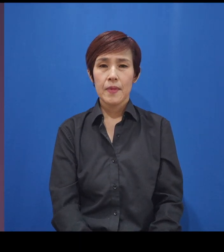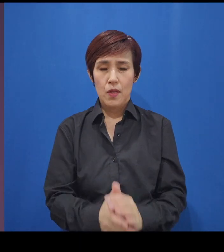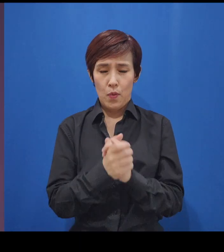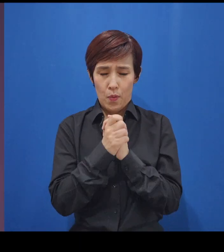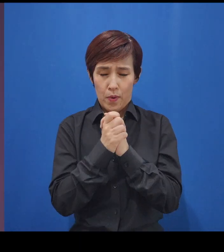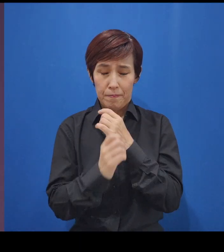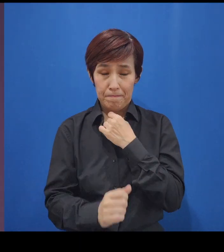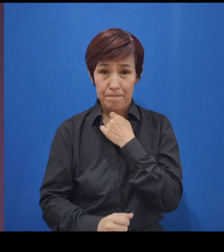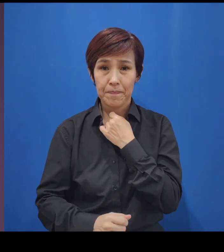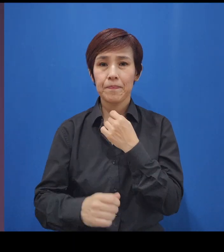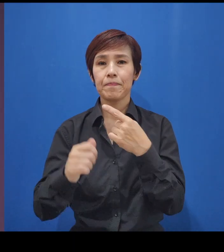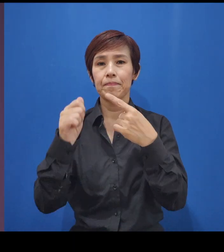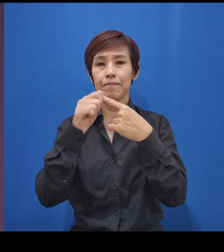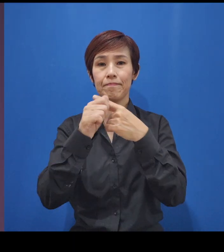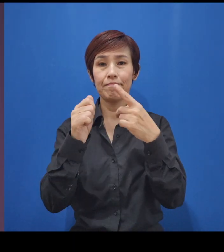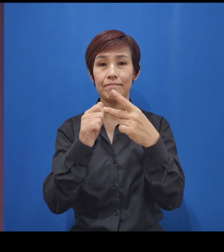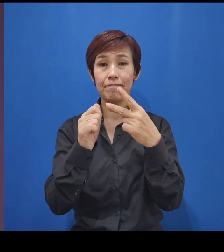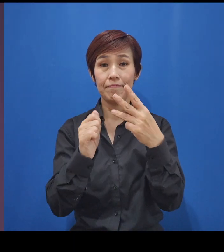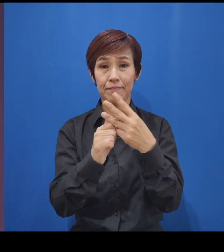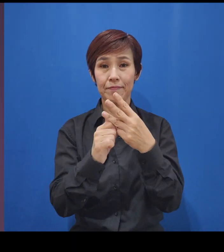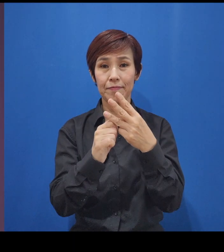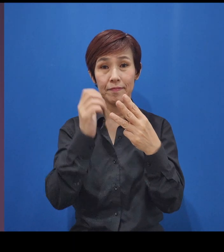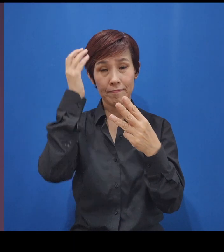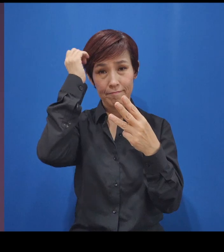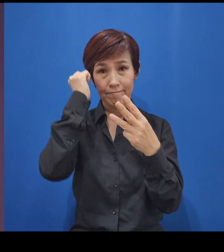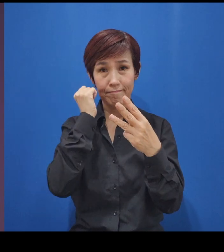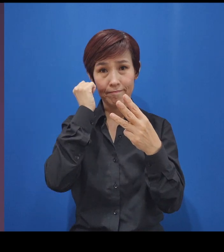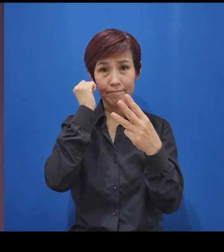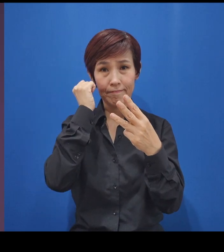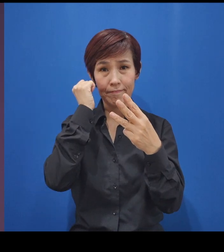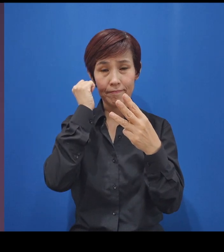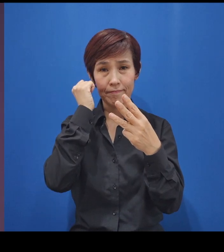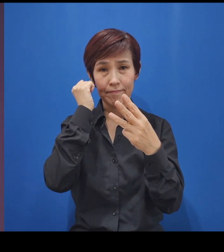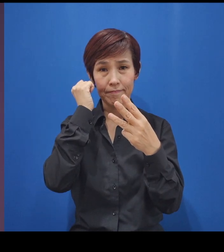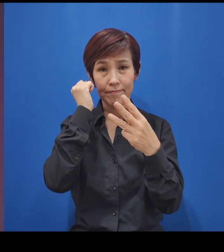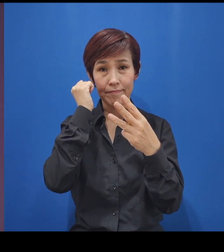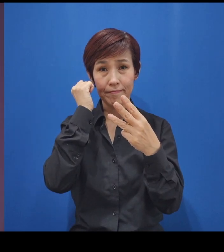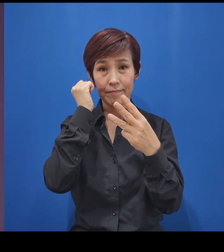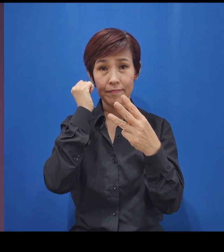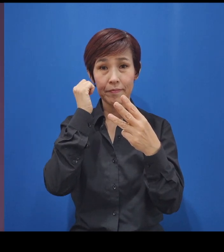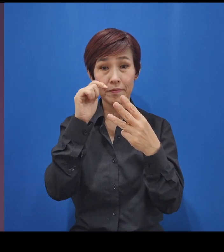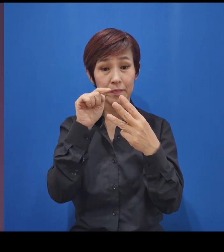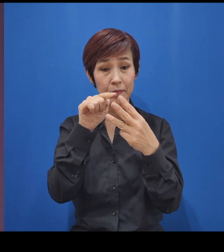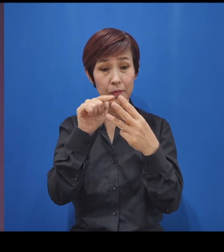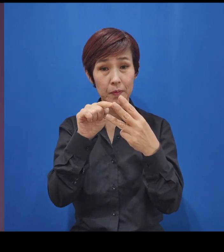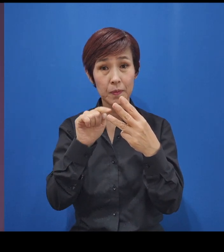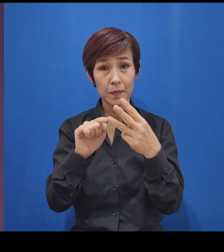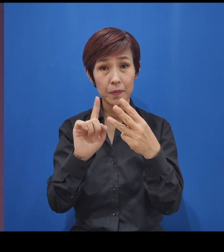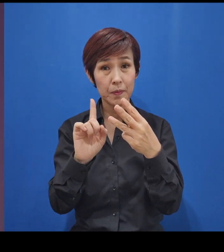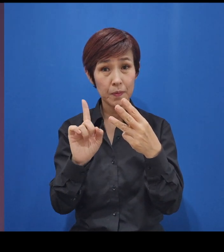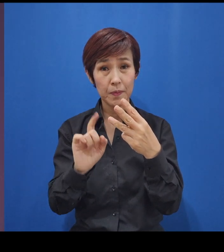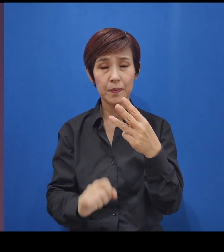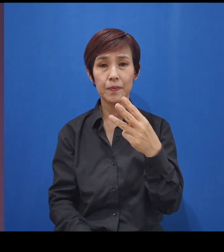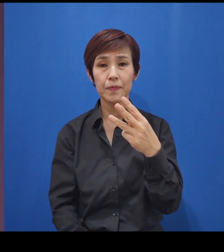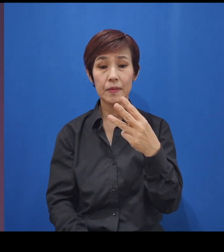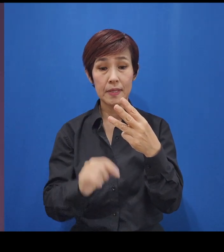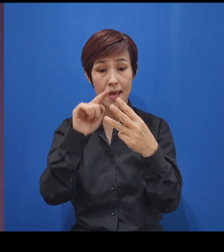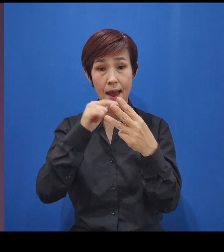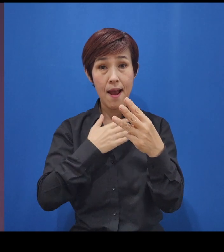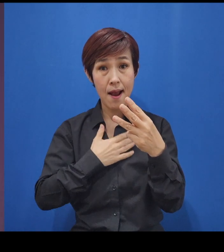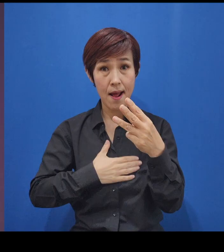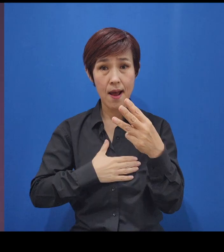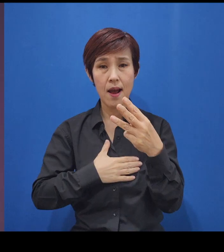기도를 하려면 세 가지를 알아야 돼요. 기도를 하려면 세 가지를 알아야 돼요. 세 가지를 아는